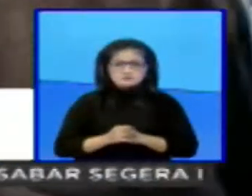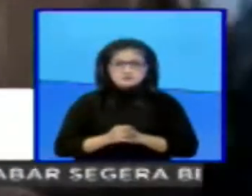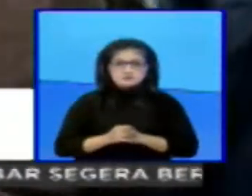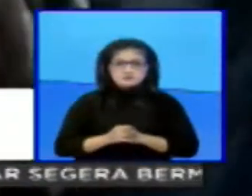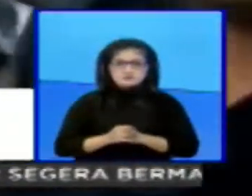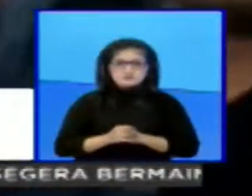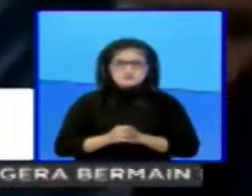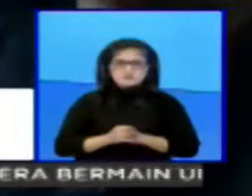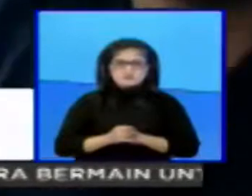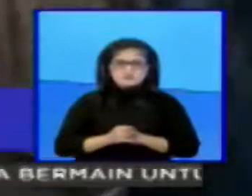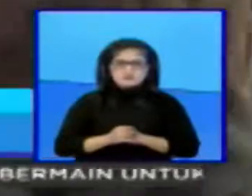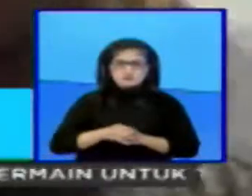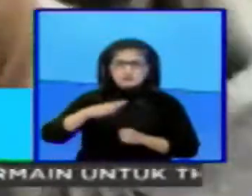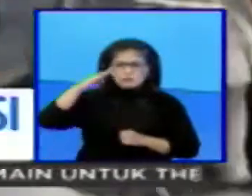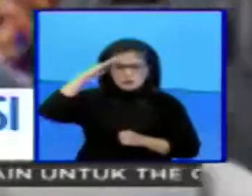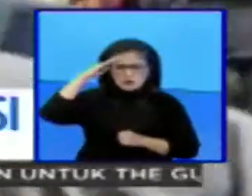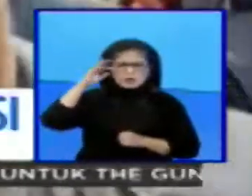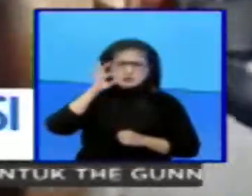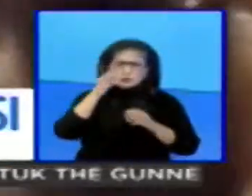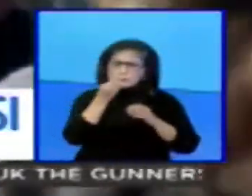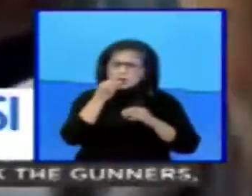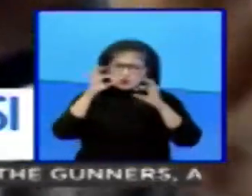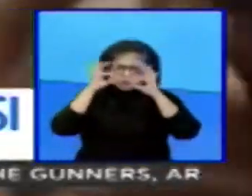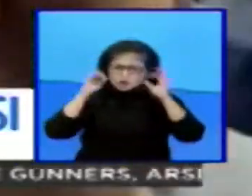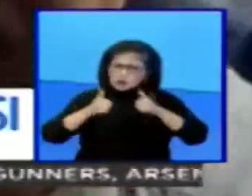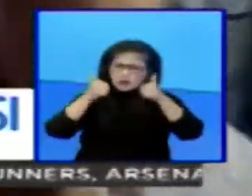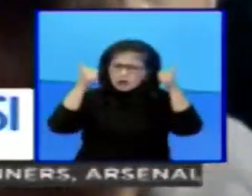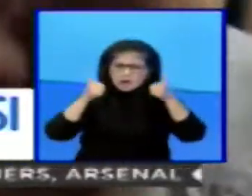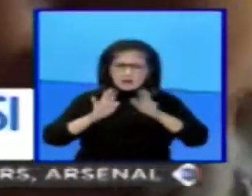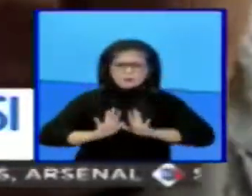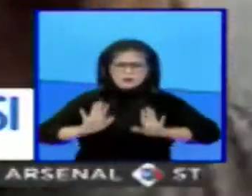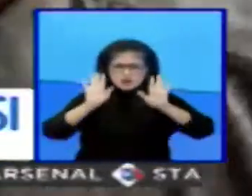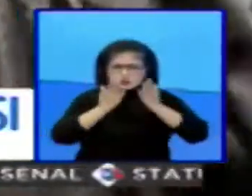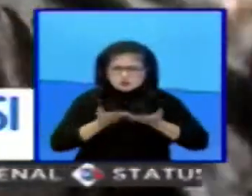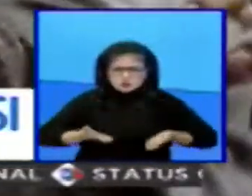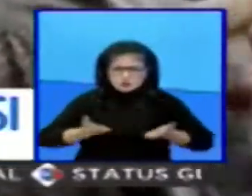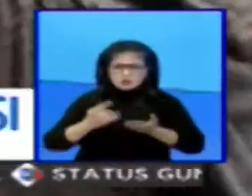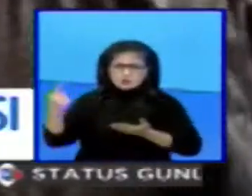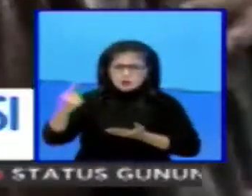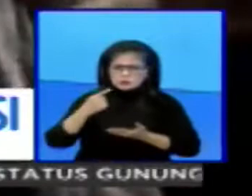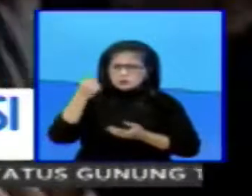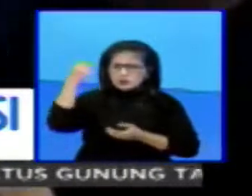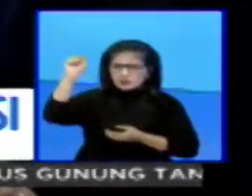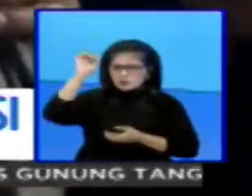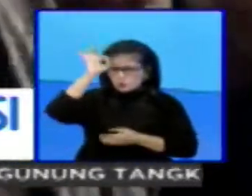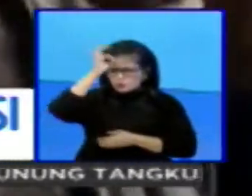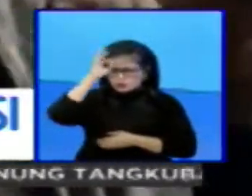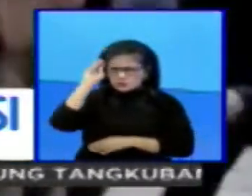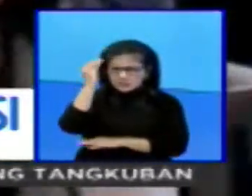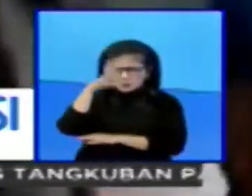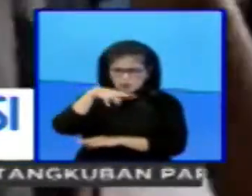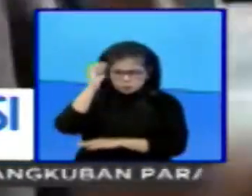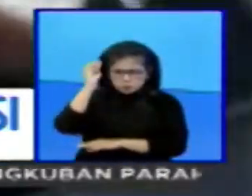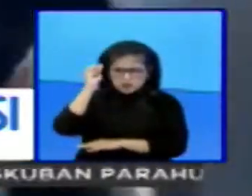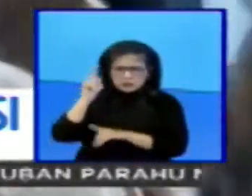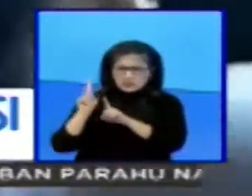Sosok pria pemakan kucing yang sempat viral di media sosial akhirnya muncul di Mapolres Metro Jakarta Pusat Kamis kemarin. Didampingi